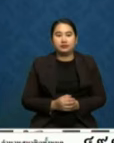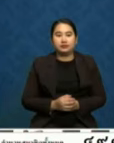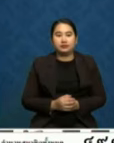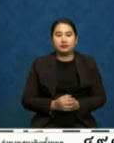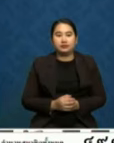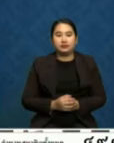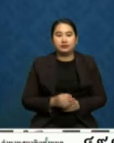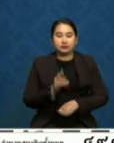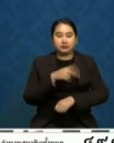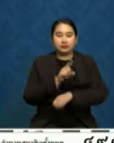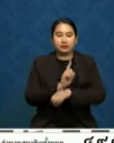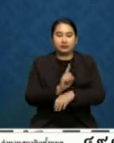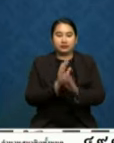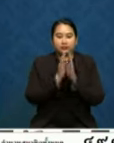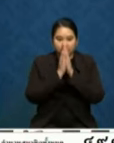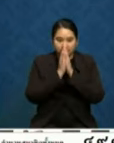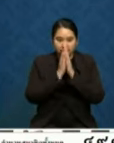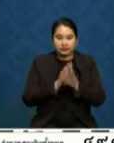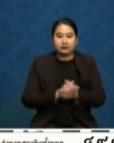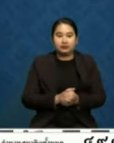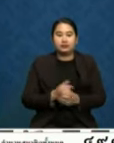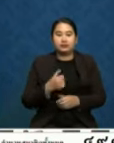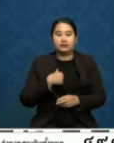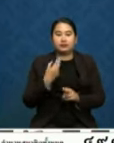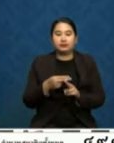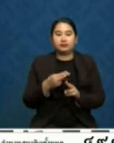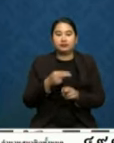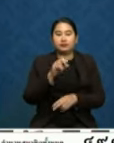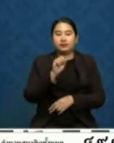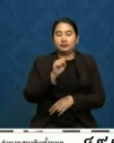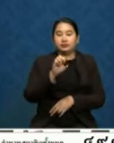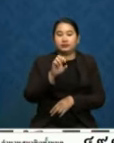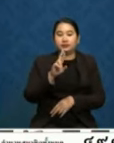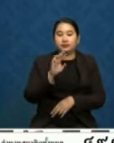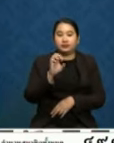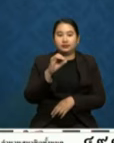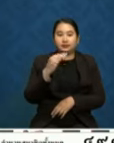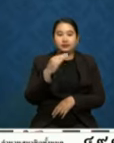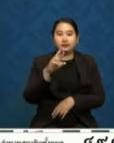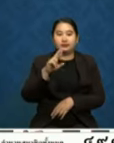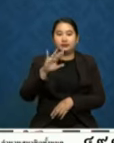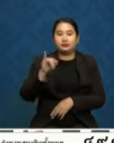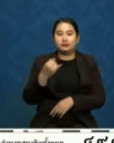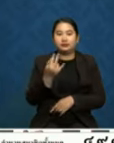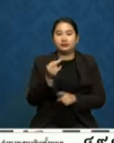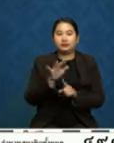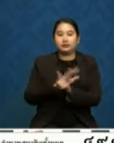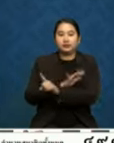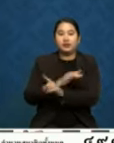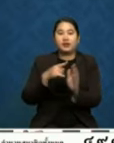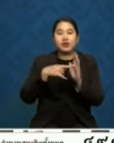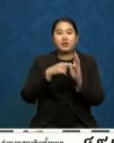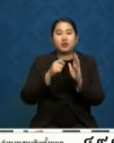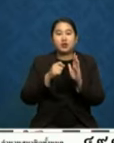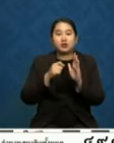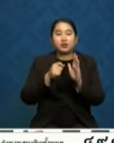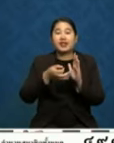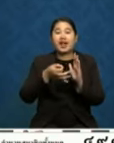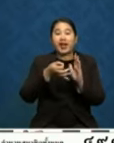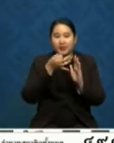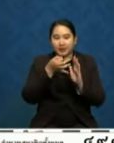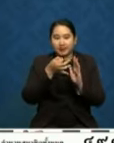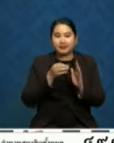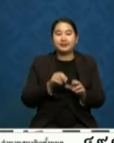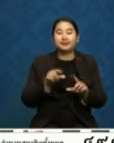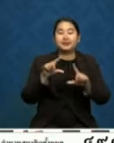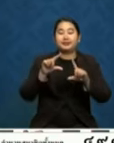เรียนท่านประธานสภาผู้แทนราษฎรที่เคารพครับกับผมสิริโรจน์ธนิกุลสมาชิกสภาผู้แทนราษฎรจังหวัดสมุทรสาครเขต2พรรคประ